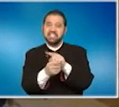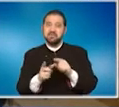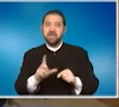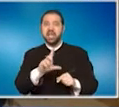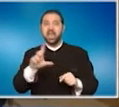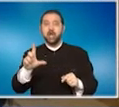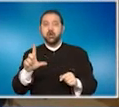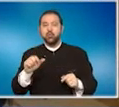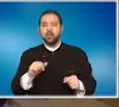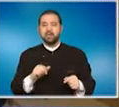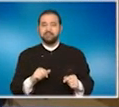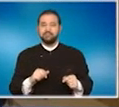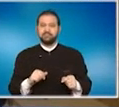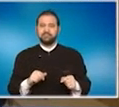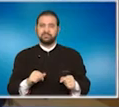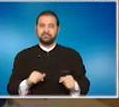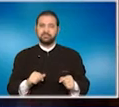și